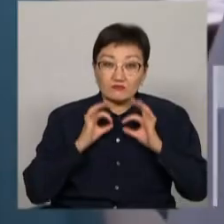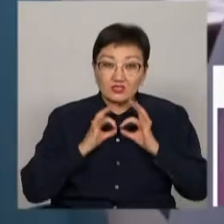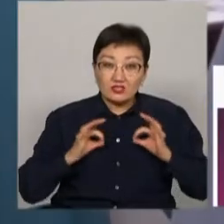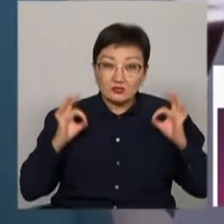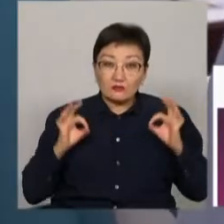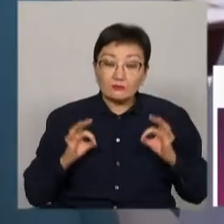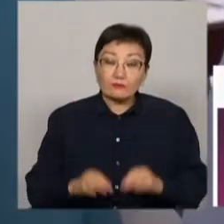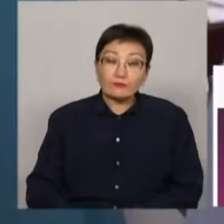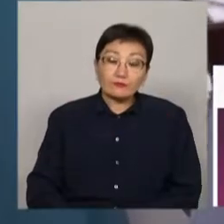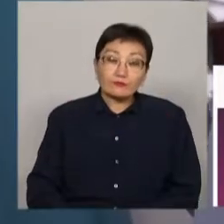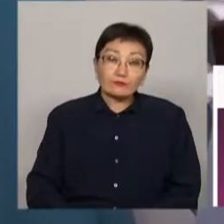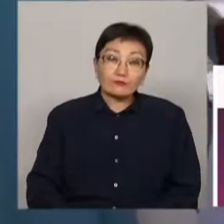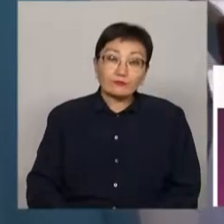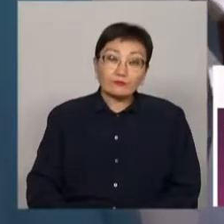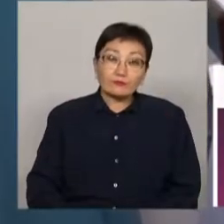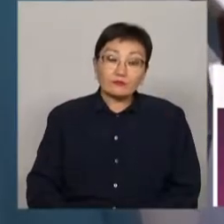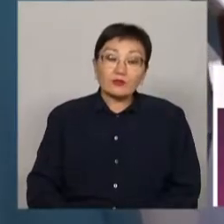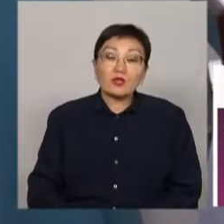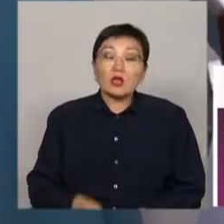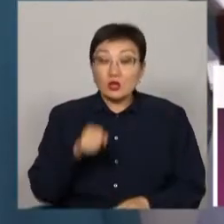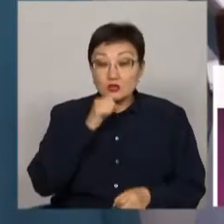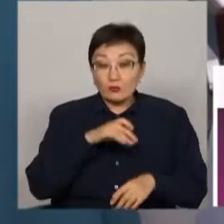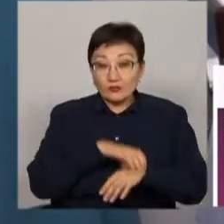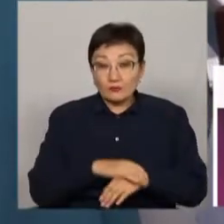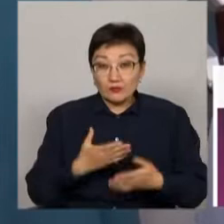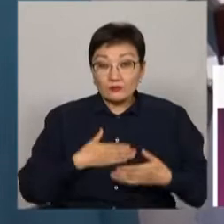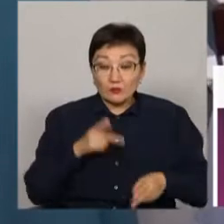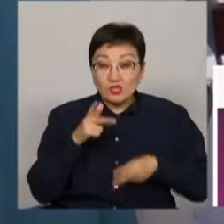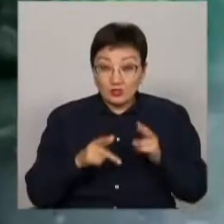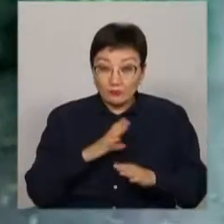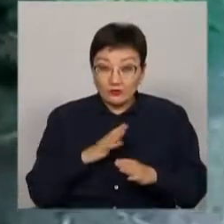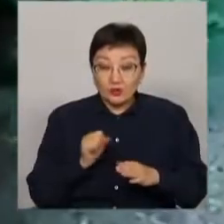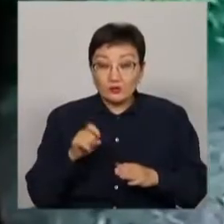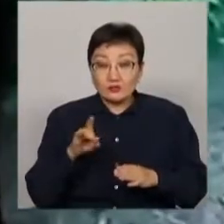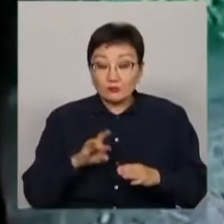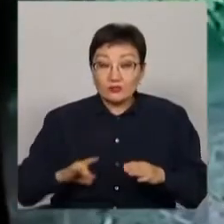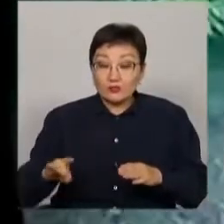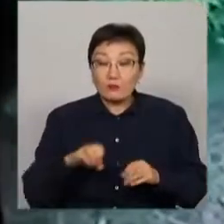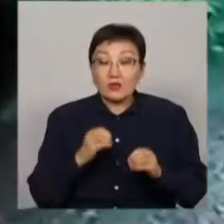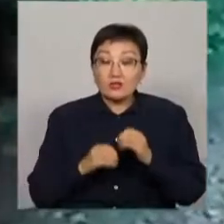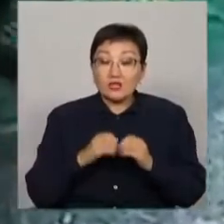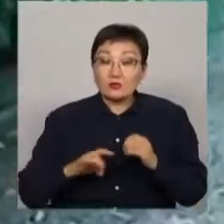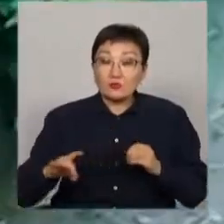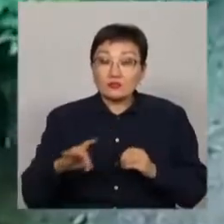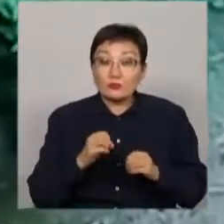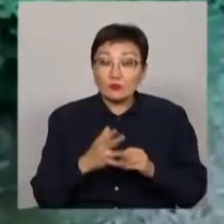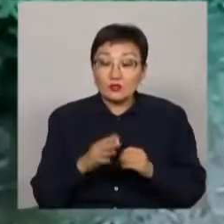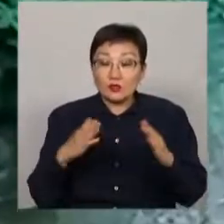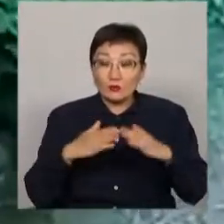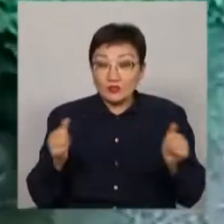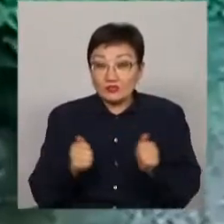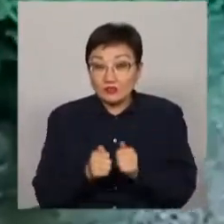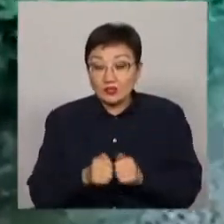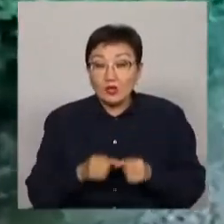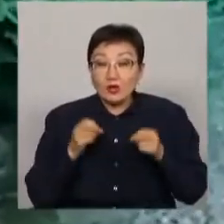Отдел полиция Уповыск района. Орлык фактысы бойынша бізге арыз түсті. Әуезов ауданы 10-шы шағын аудан, 15-ші үй маңында